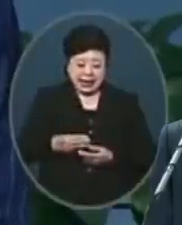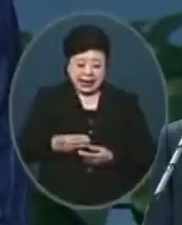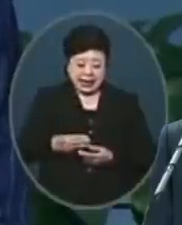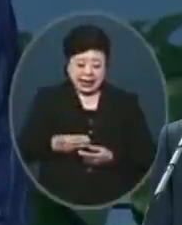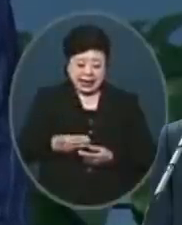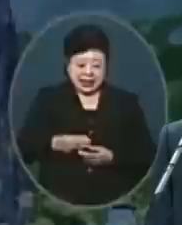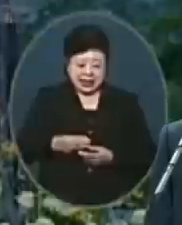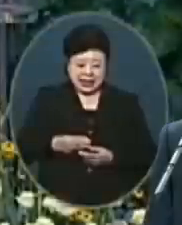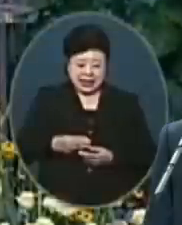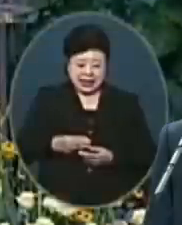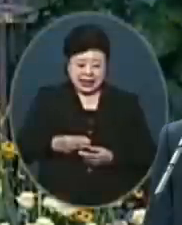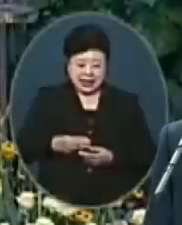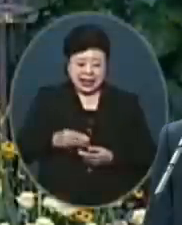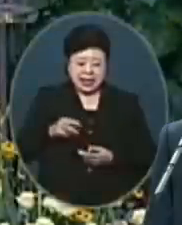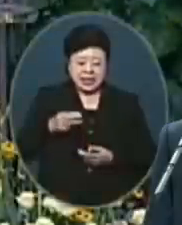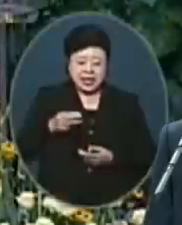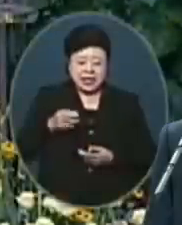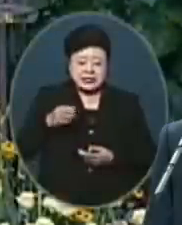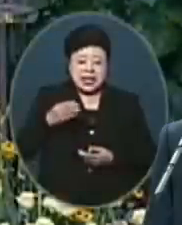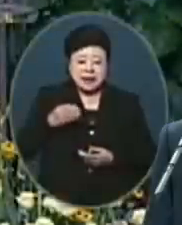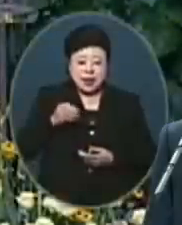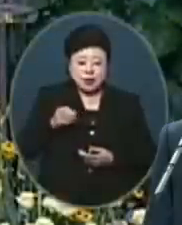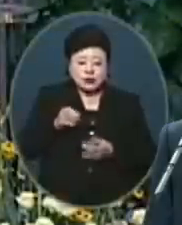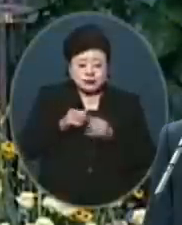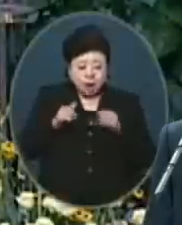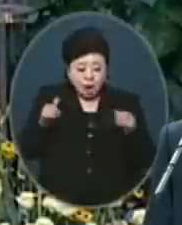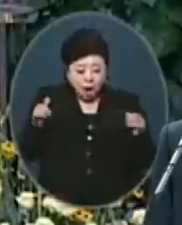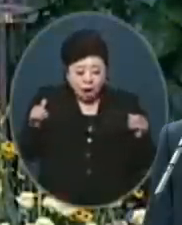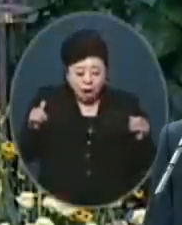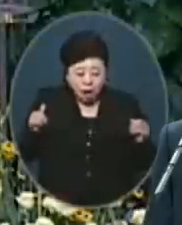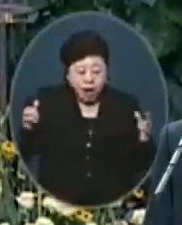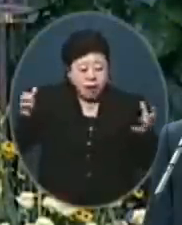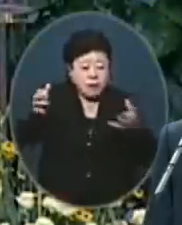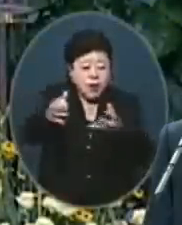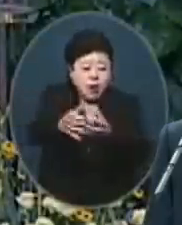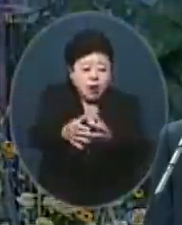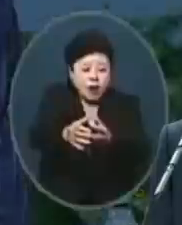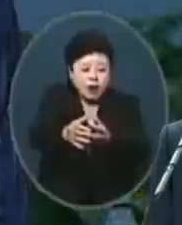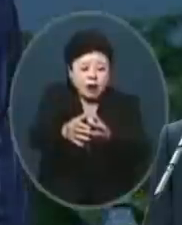제사장들은 450명이 되는데 모여오고